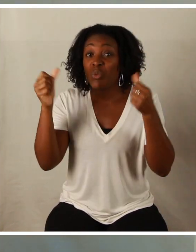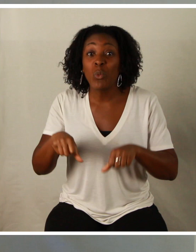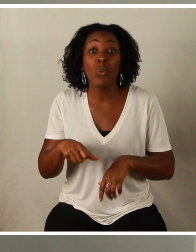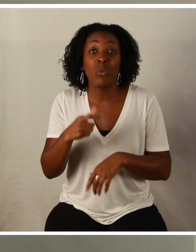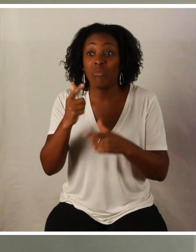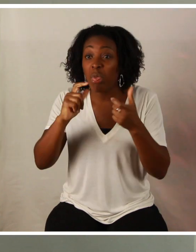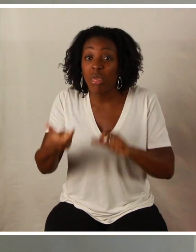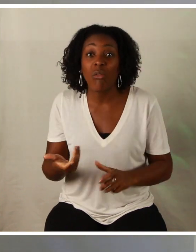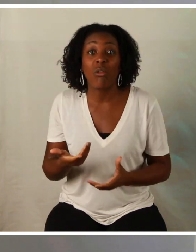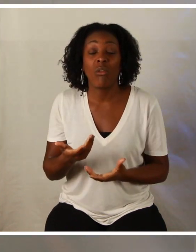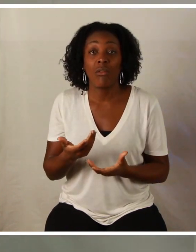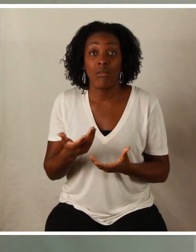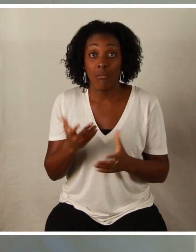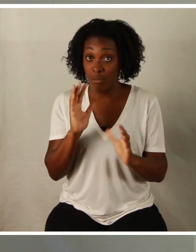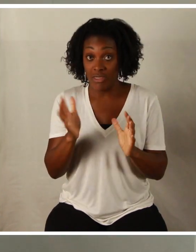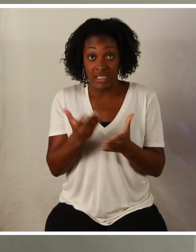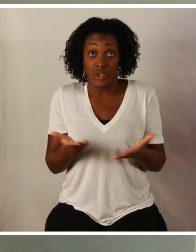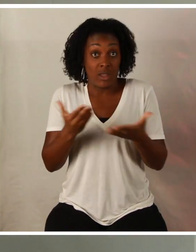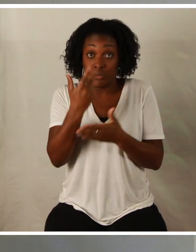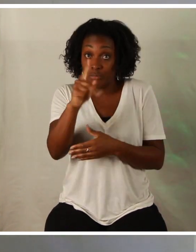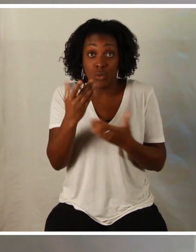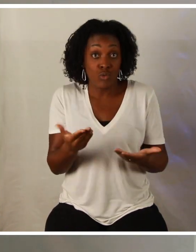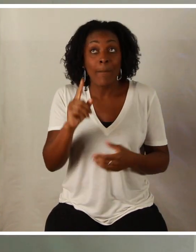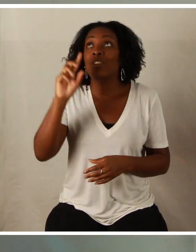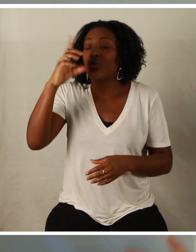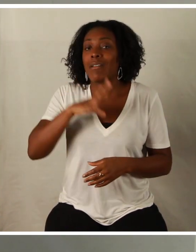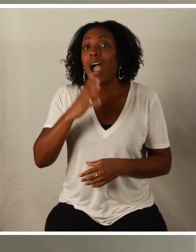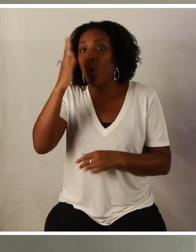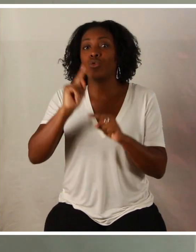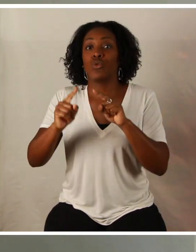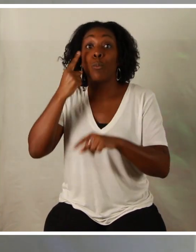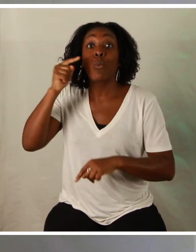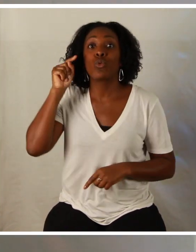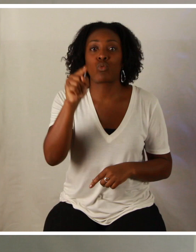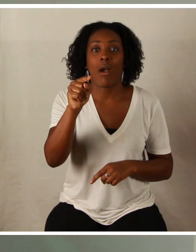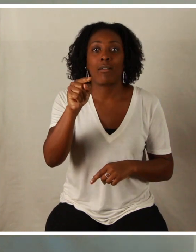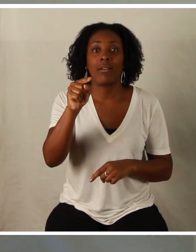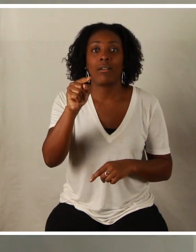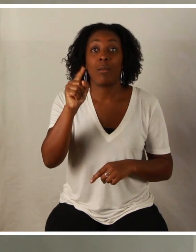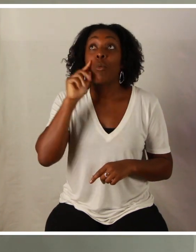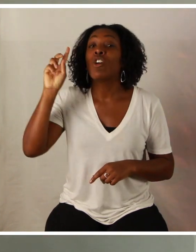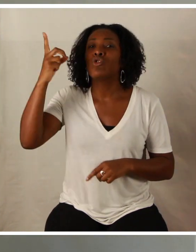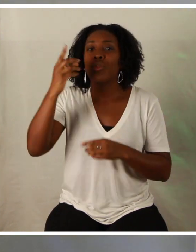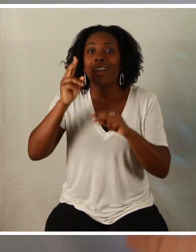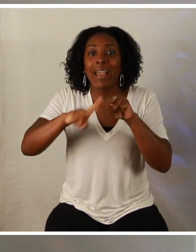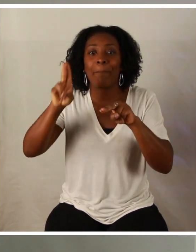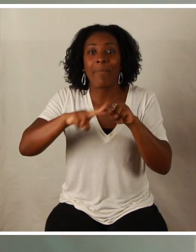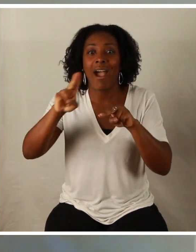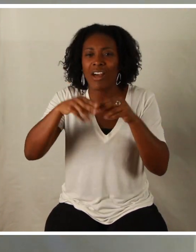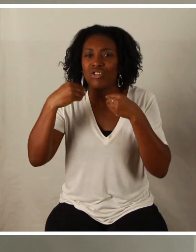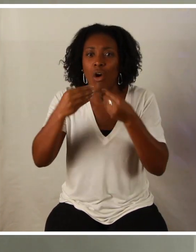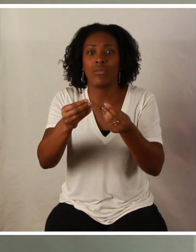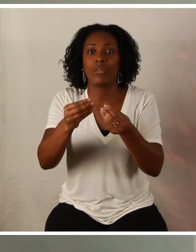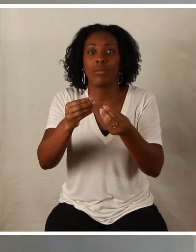ruiné. C'est peut-être l'état des lieux d'aujourd'hui, mais Dieu a autre chose derrière. Parce que Dieu est un Dieu qui restaure